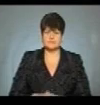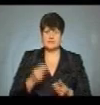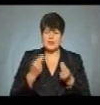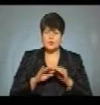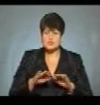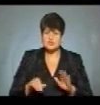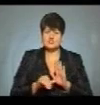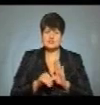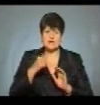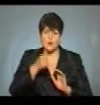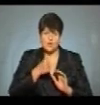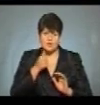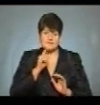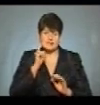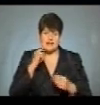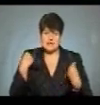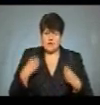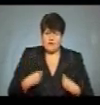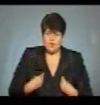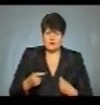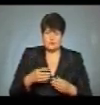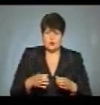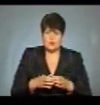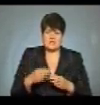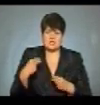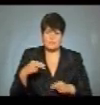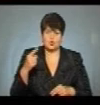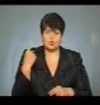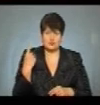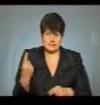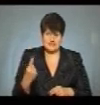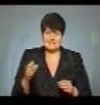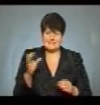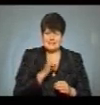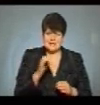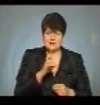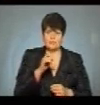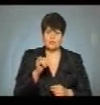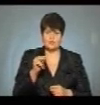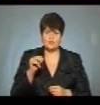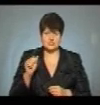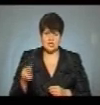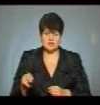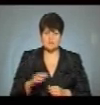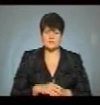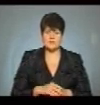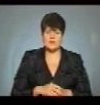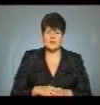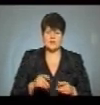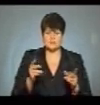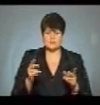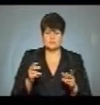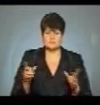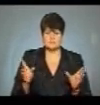Грають діти 6 років. У зеленій формі тернопільська команда «Чемпіон-1», в синій команда з Бучача «Еліта-14». Матч